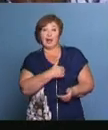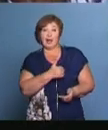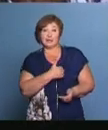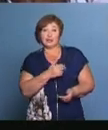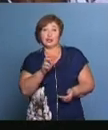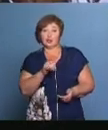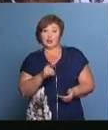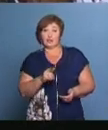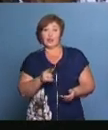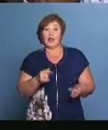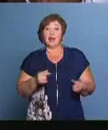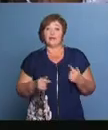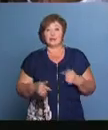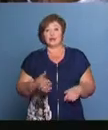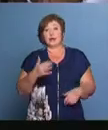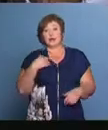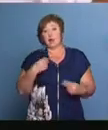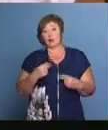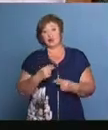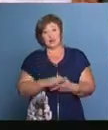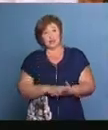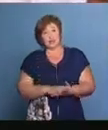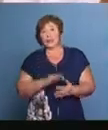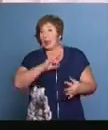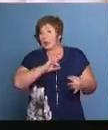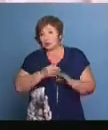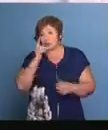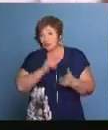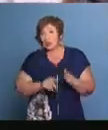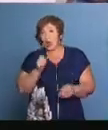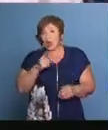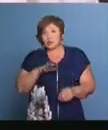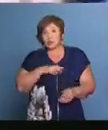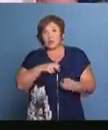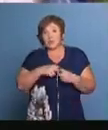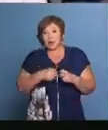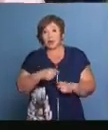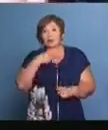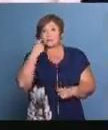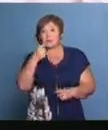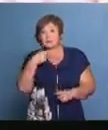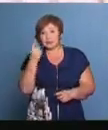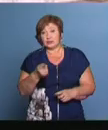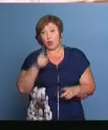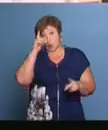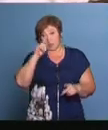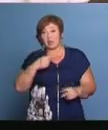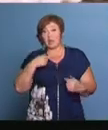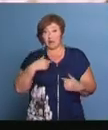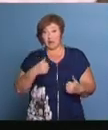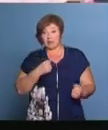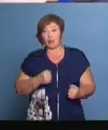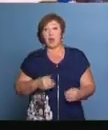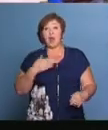вы поражались только моей молчаливостью. Сложно поверить, но у Ани были проблемы с дикцией и с умением владеть собой.